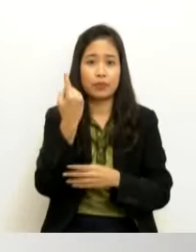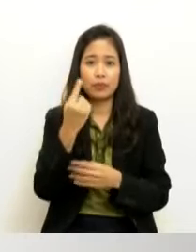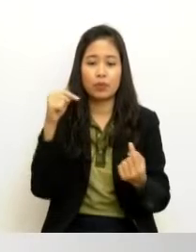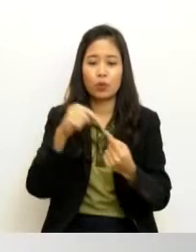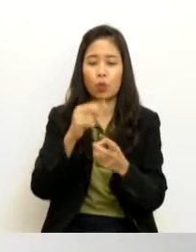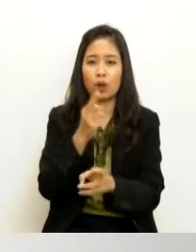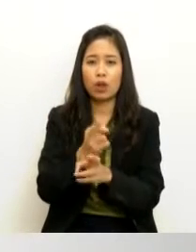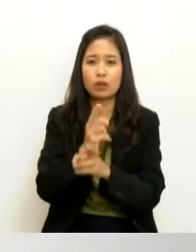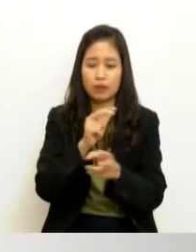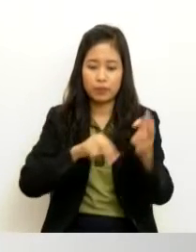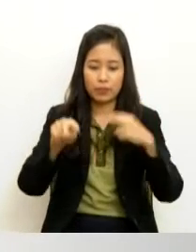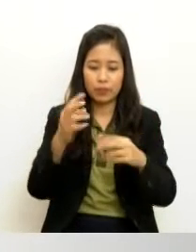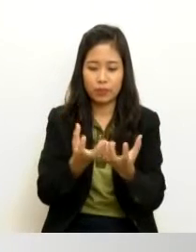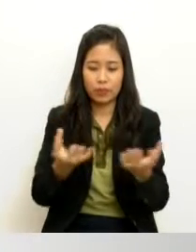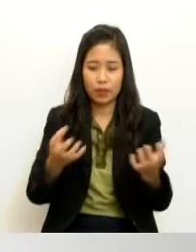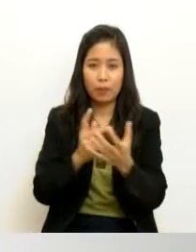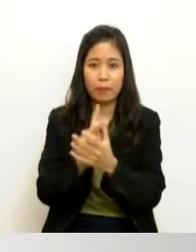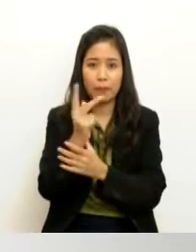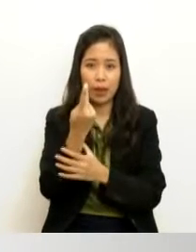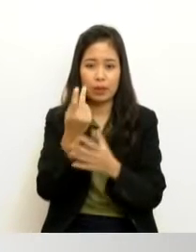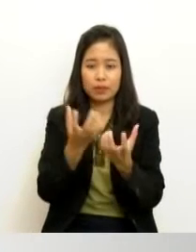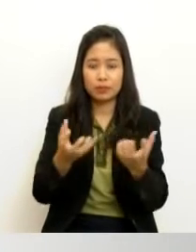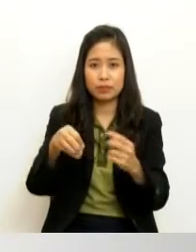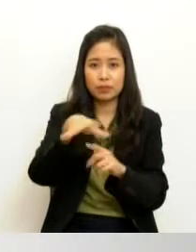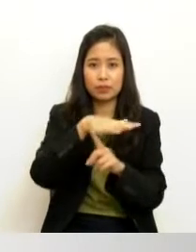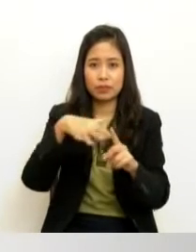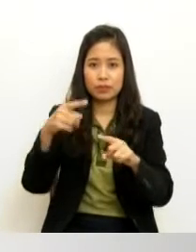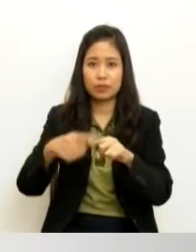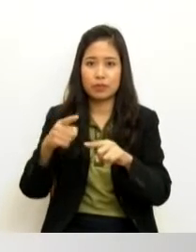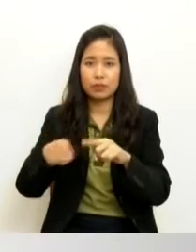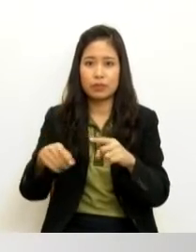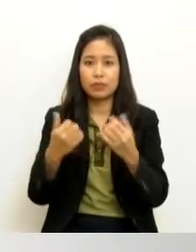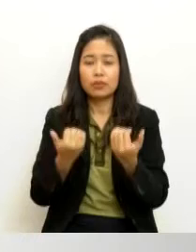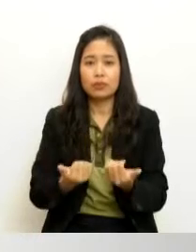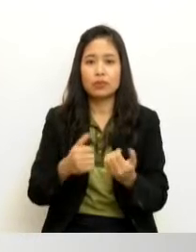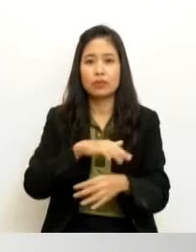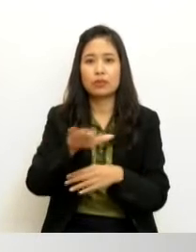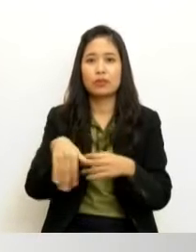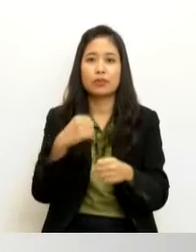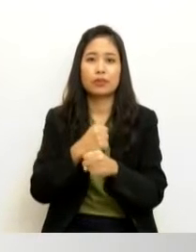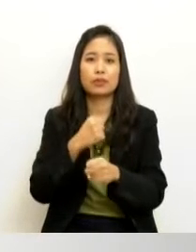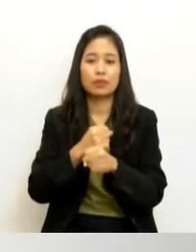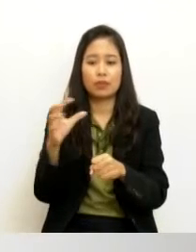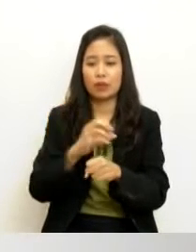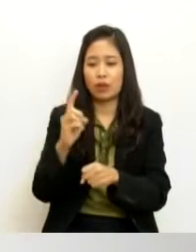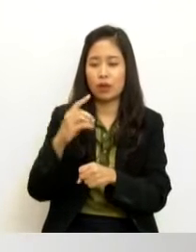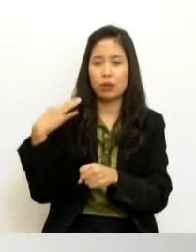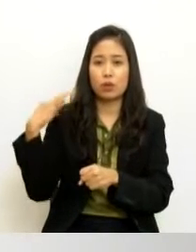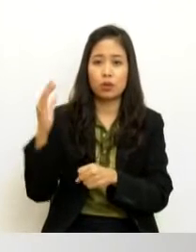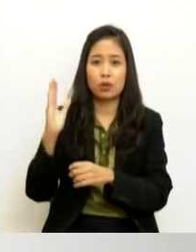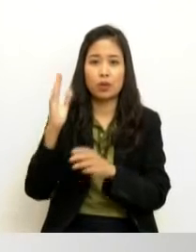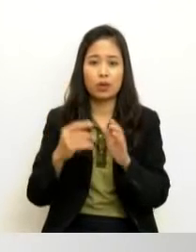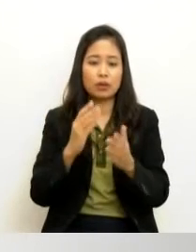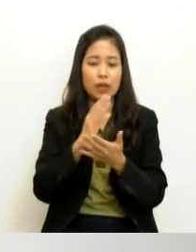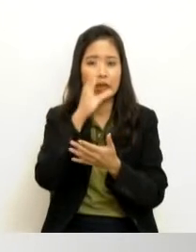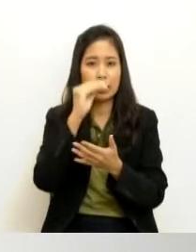ากรธรรมชาติและสิ่งแวดล้อมป่าไม้สัตว์ป่าและก็ระบบนิเวศค่ะซึ่งเรานานได้นำตัวแทนของนักเรียนนะคะแล้วก็โรงเรียนในสังกั